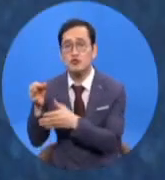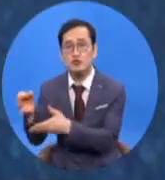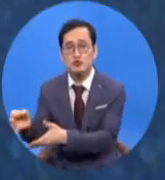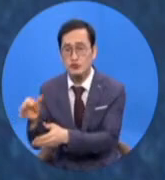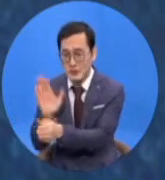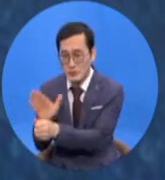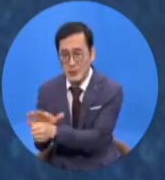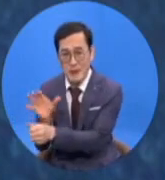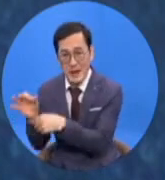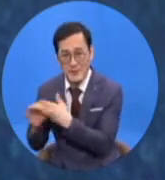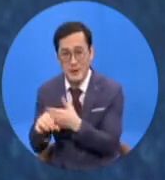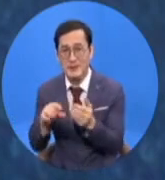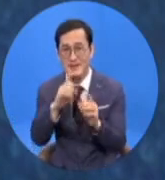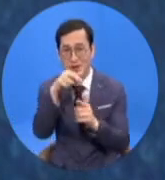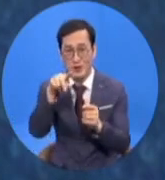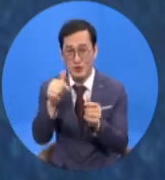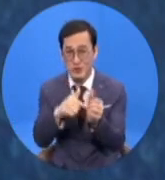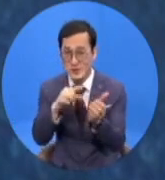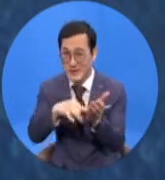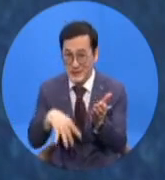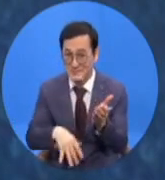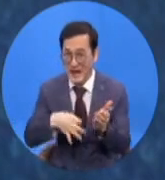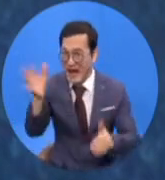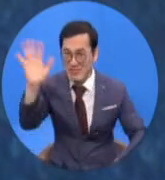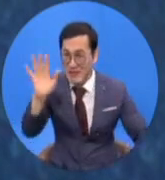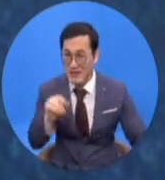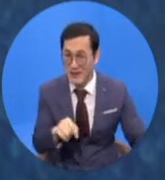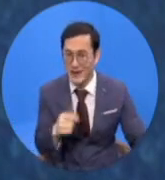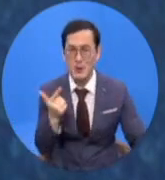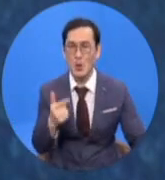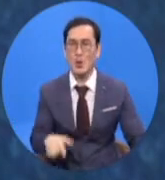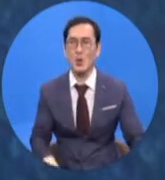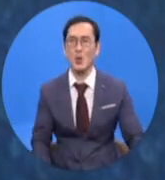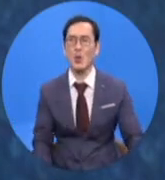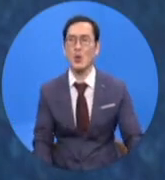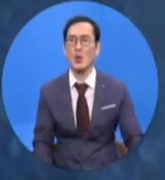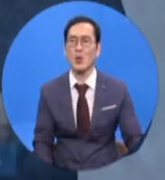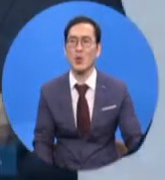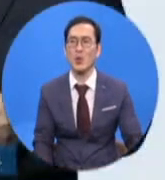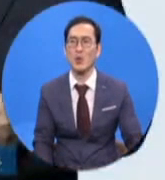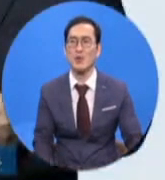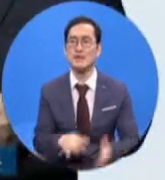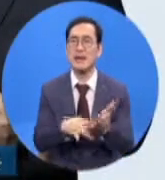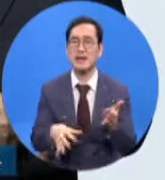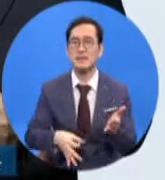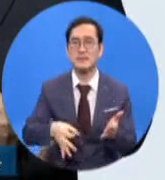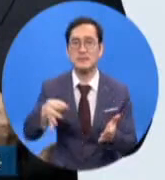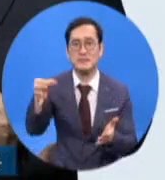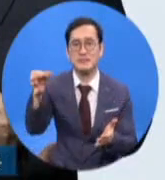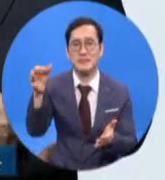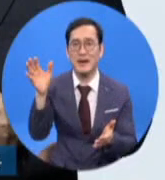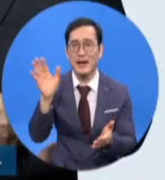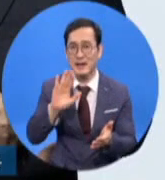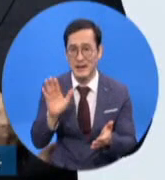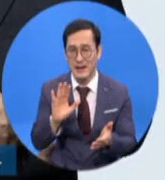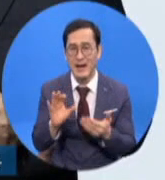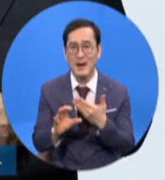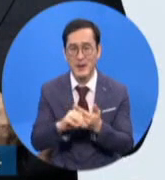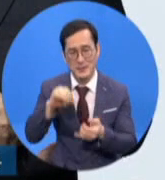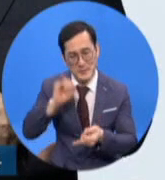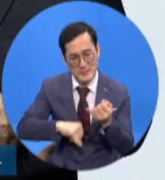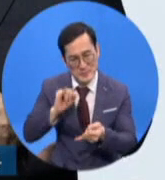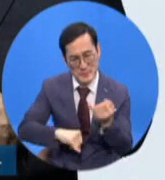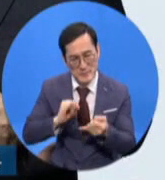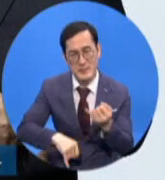안 내려갈 것이라고 얘기를 했는데 이 정도니 못 받는 것은 8만원 이고 세금을 안 내 몸으로 인해서 내야 되는 벌금 이라던지 가상 때는